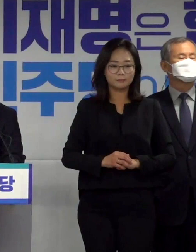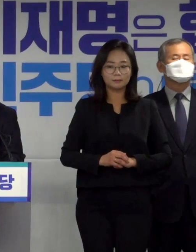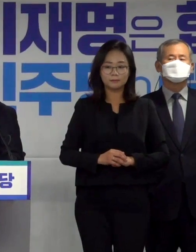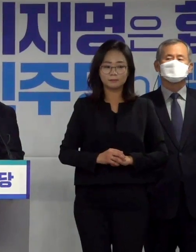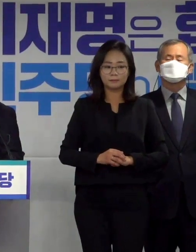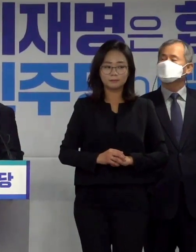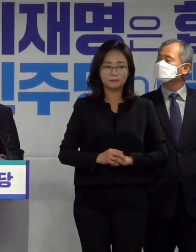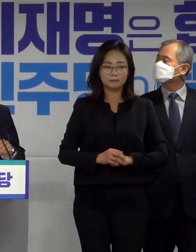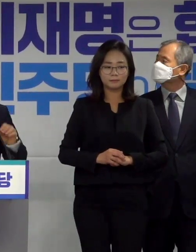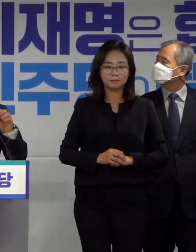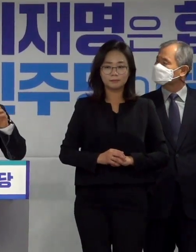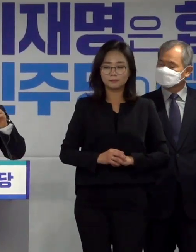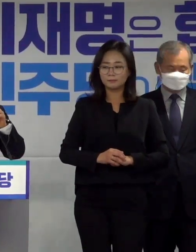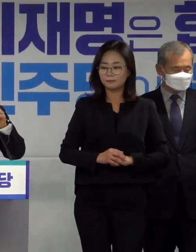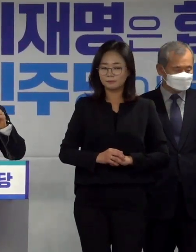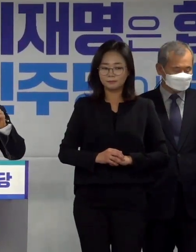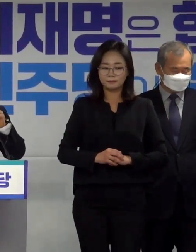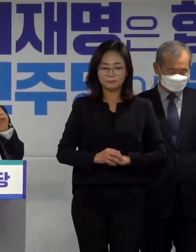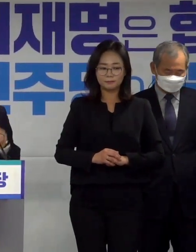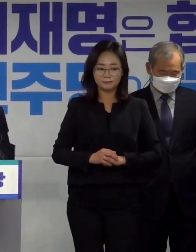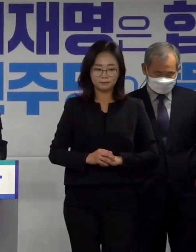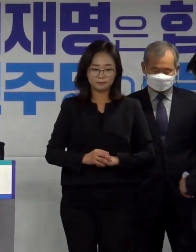개발적으로 설명해 주셔서.